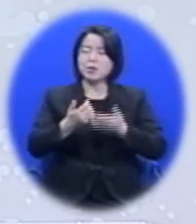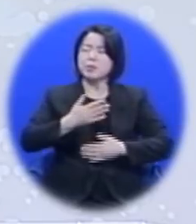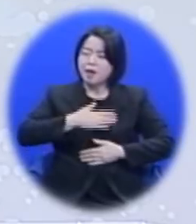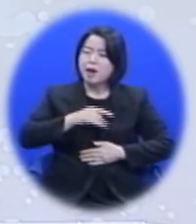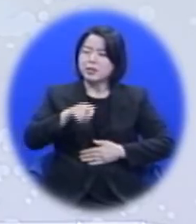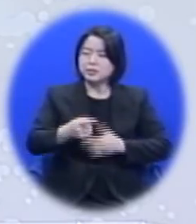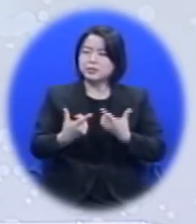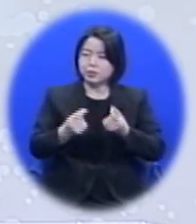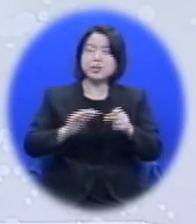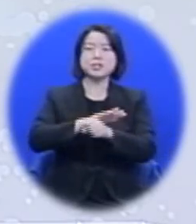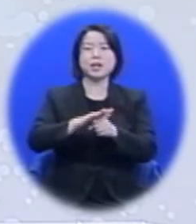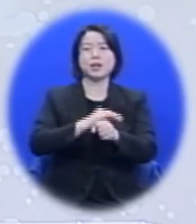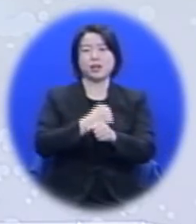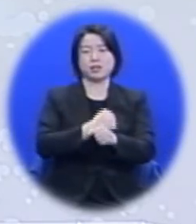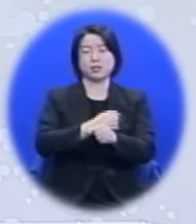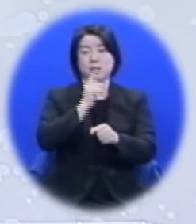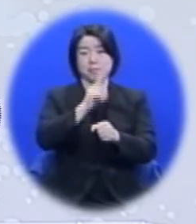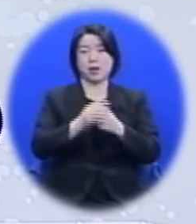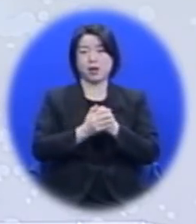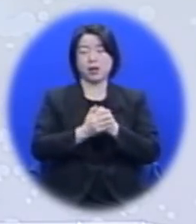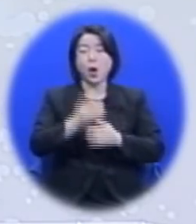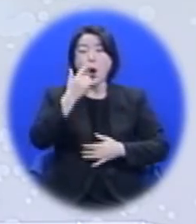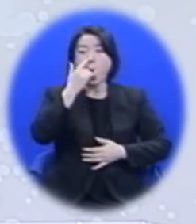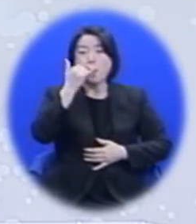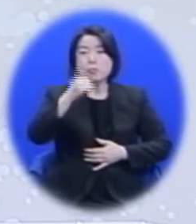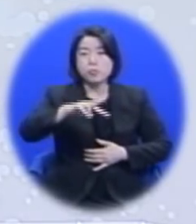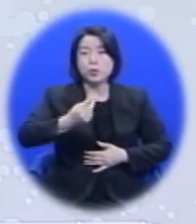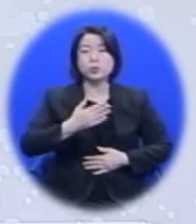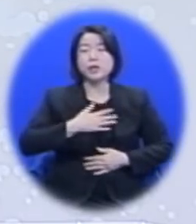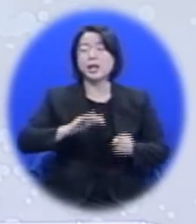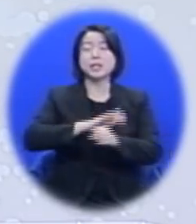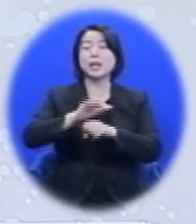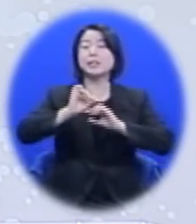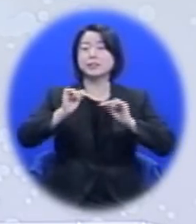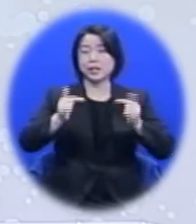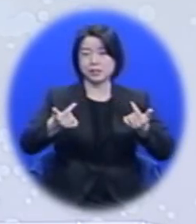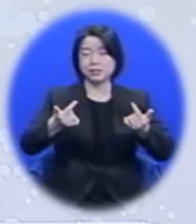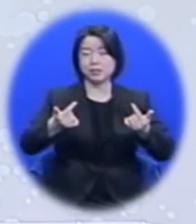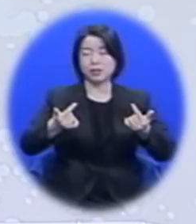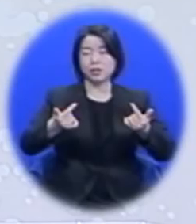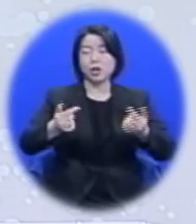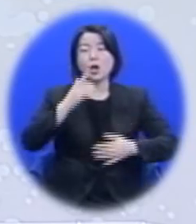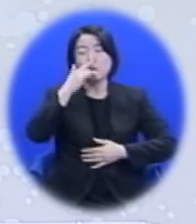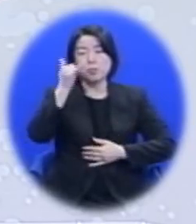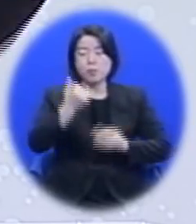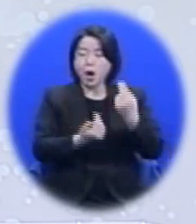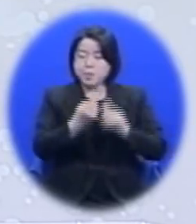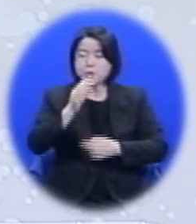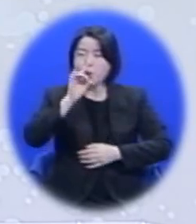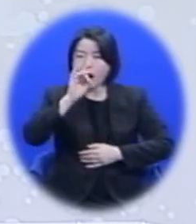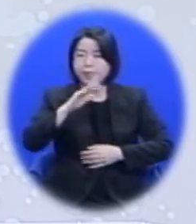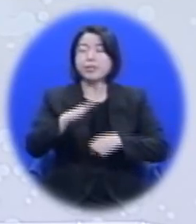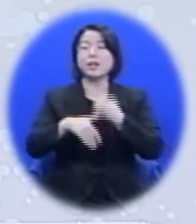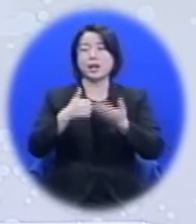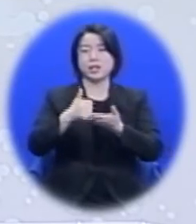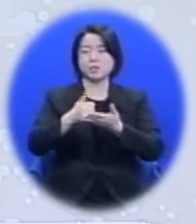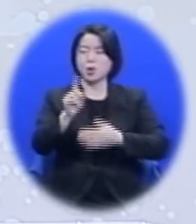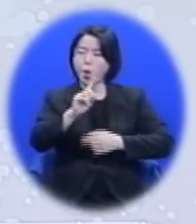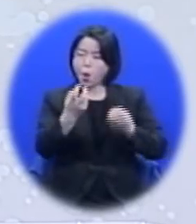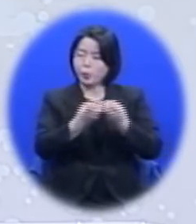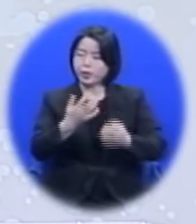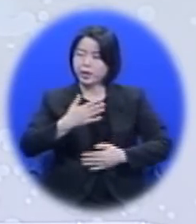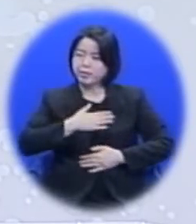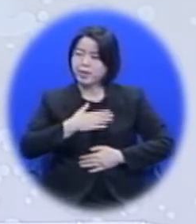그렇게 사랑하셨다는 말인가? 아니, 부모도 나를 사랑하지 않는데 부모와 비교가 안 되는 하나님께서 어떻게 나를 사랑하실 수